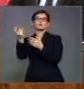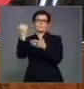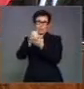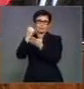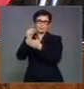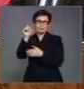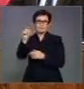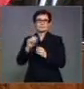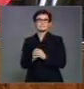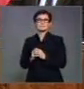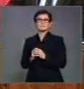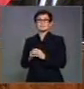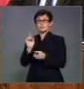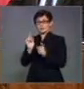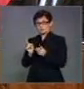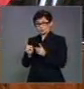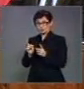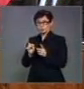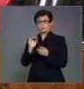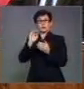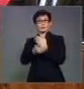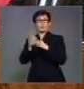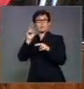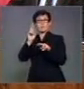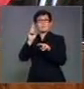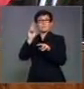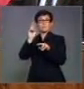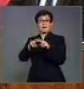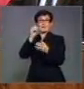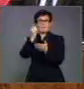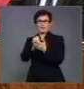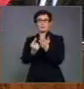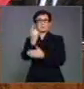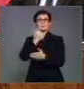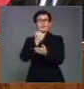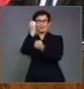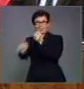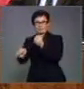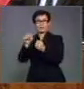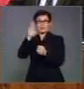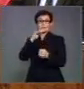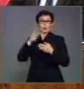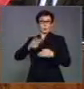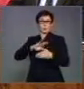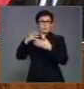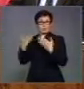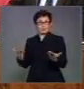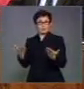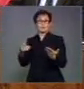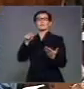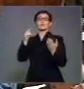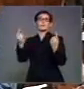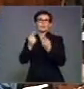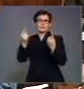turvapaikkakysymyksistä. Ja jos tähän turvapaikkapäätökseen, kielteiseen päätökseen ei olla tyytyväisiä, niin siinä